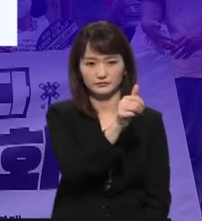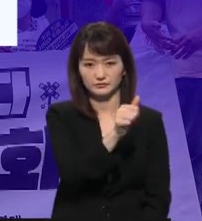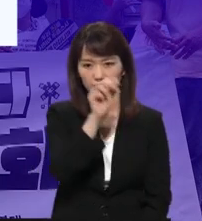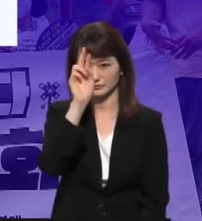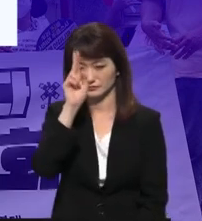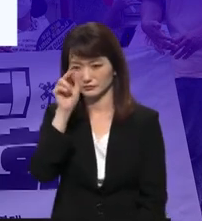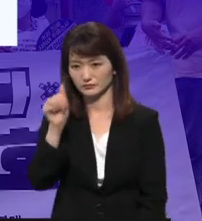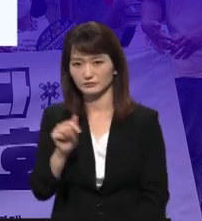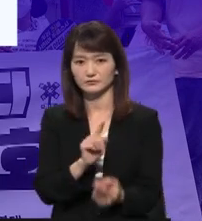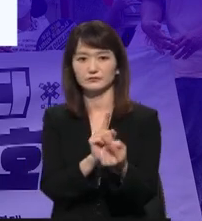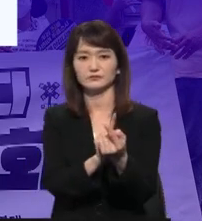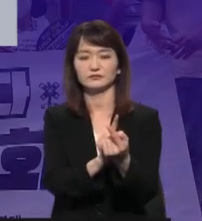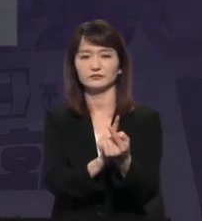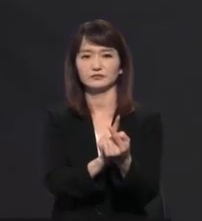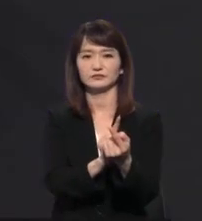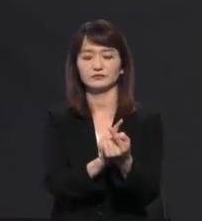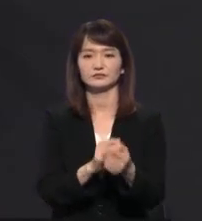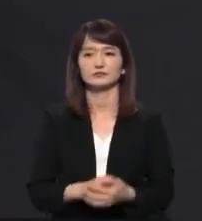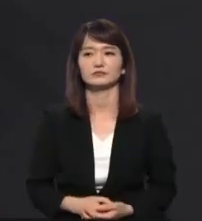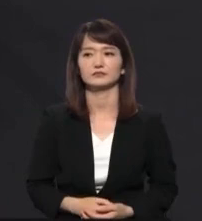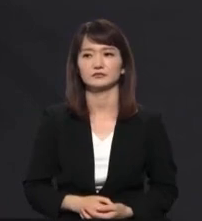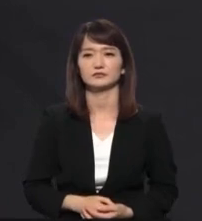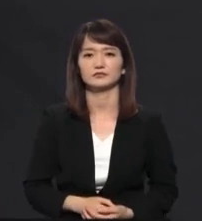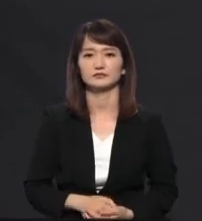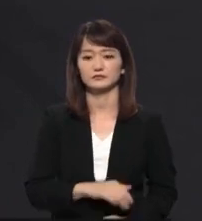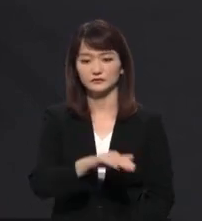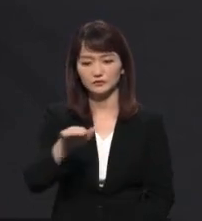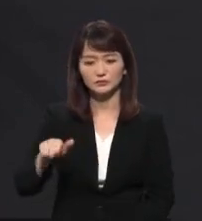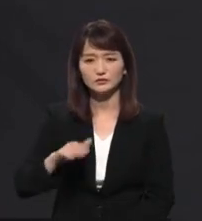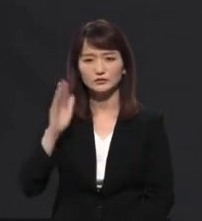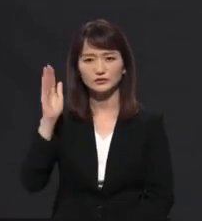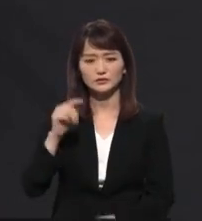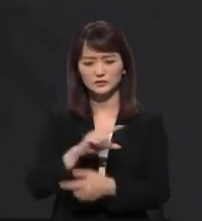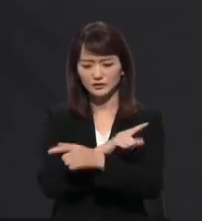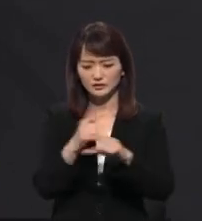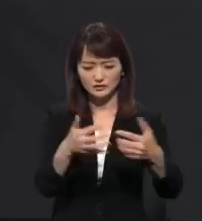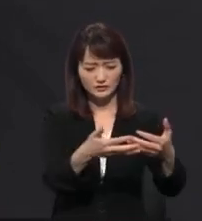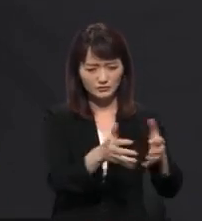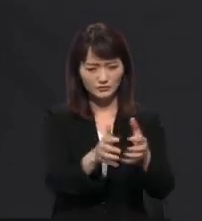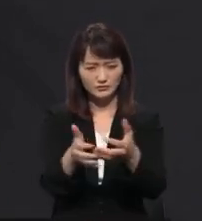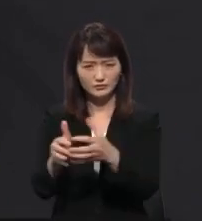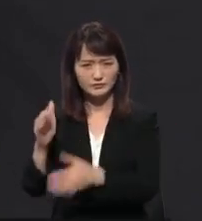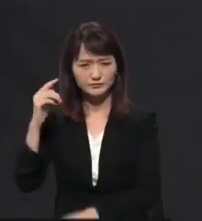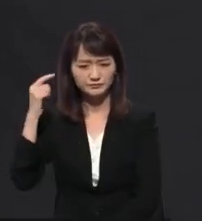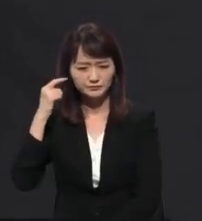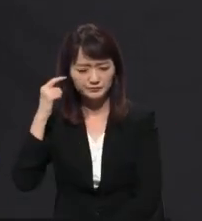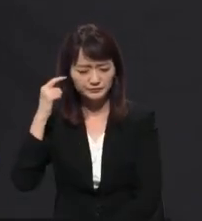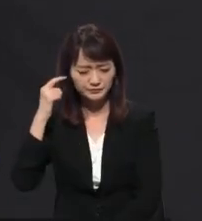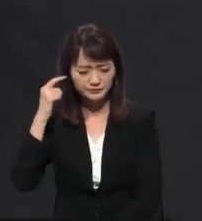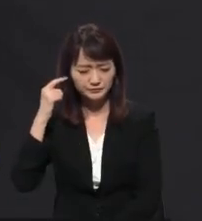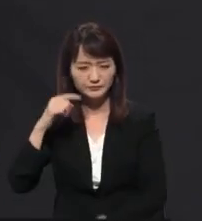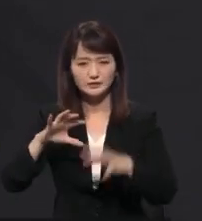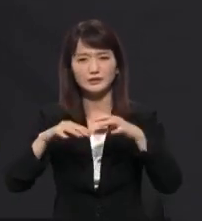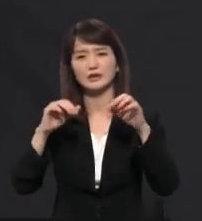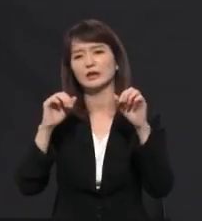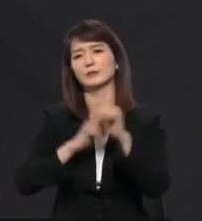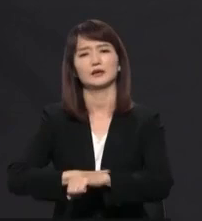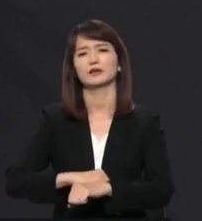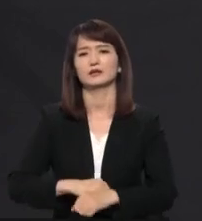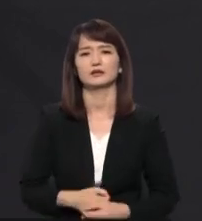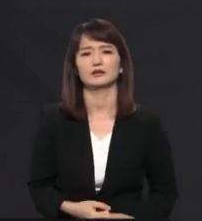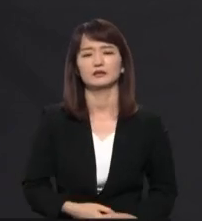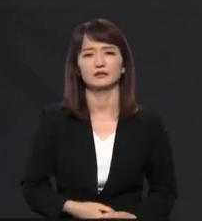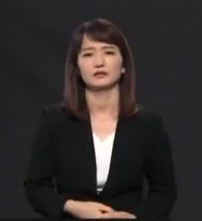이야기하니까 추경호 장관님께서는 저희 이야기 그리고 여러 부처의 이야기들을 다 들어주면 나라 망한다 이런 말씀을 하셨어요